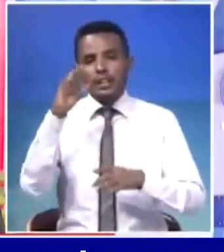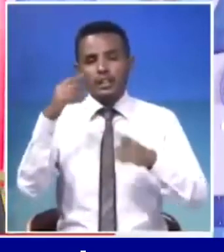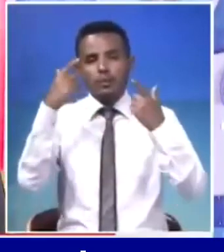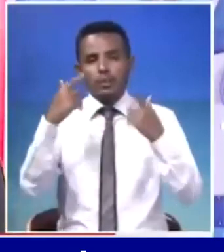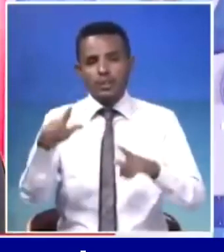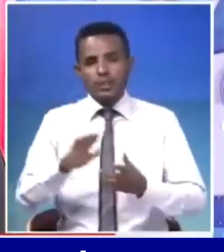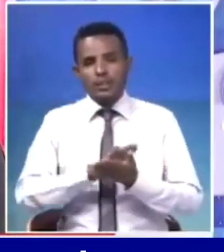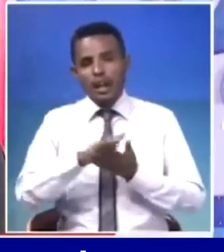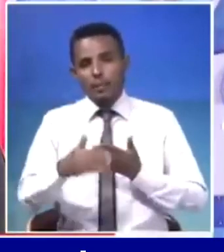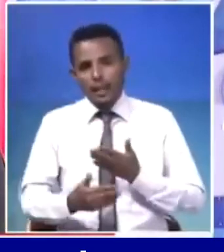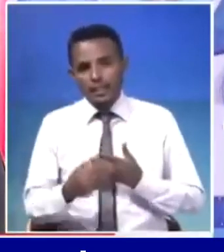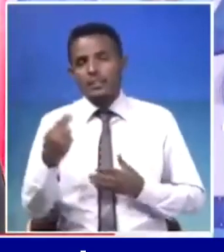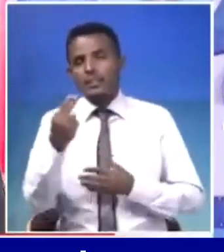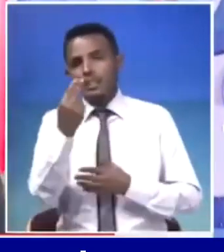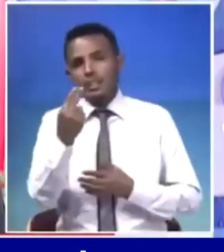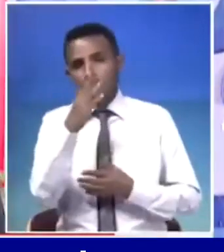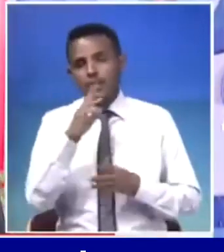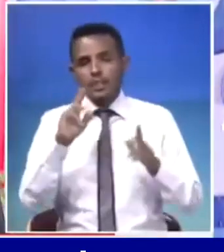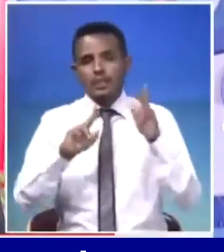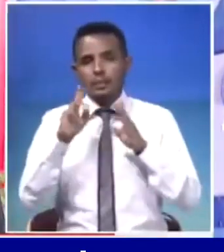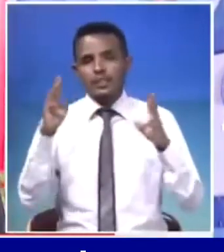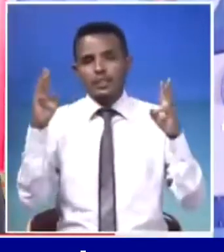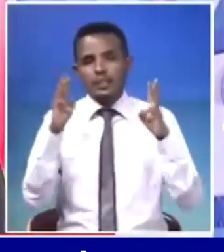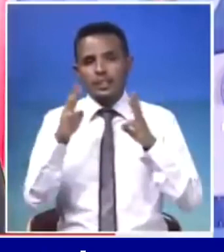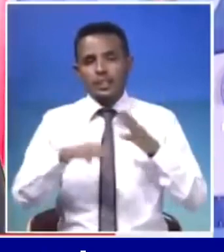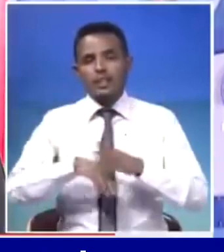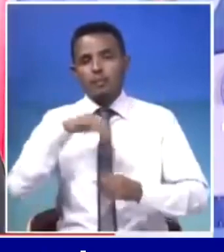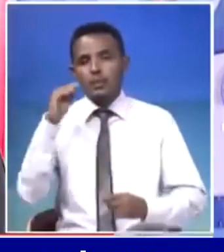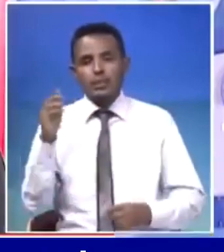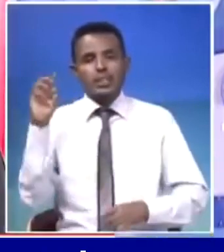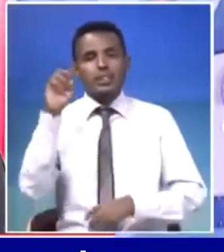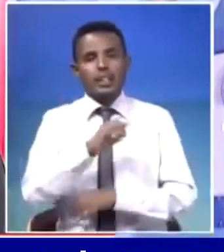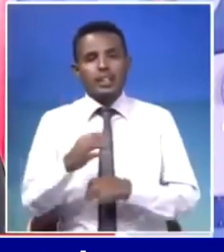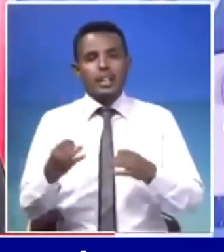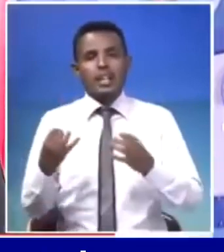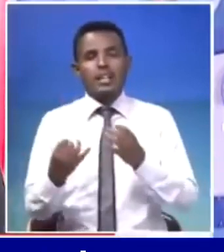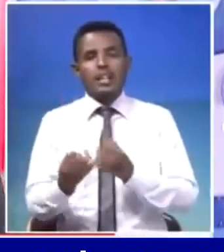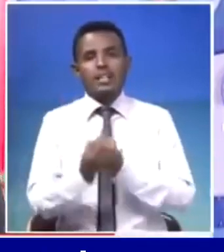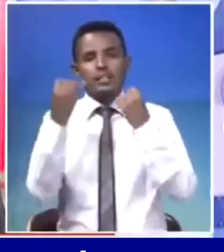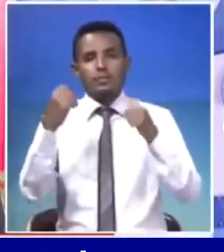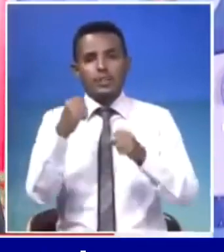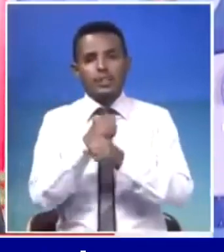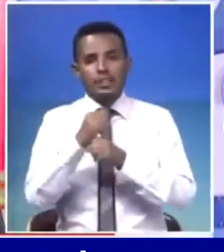ሳናባክን ተጠቅመን ህዝባችንን ከችግር ለማውጣት ቀን ከሌሊት መስራት